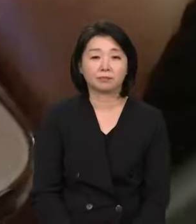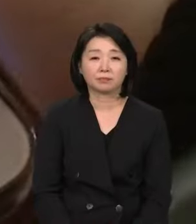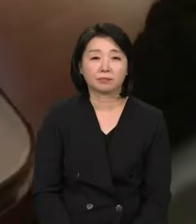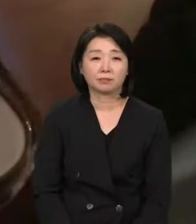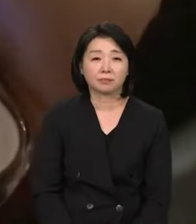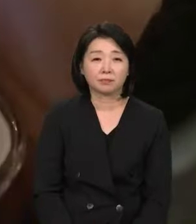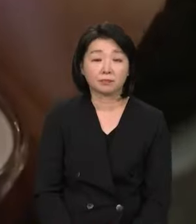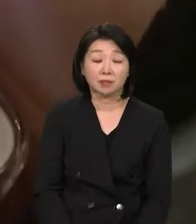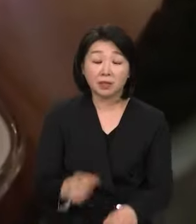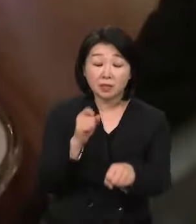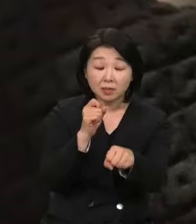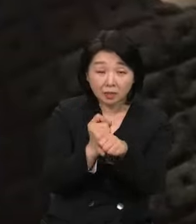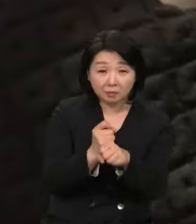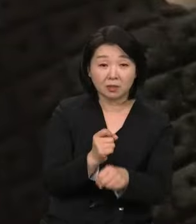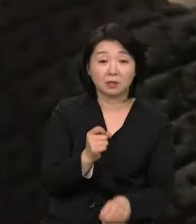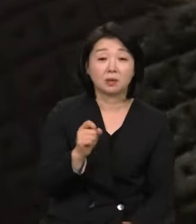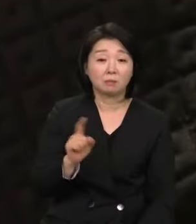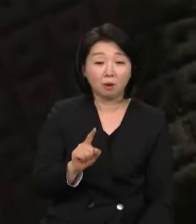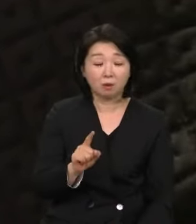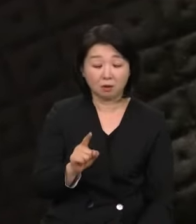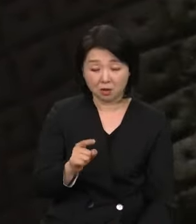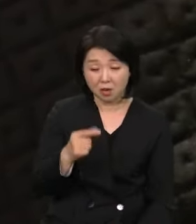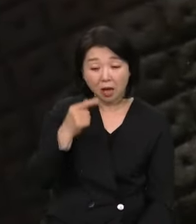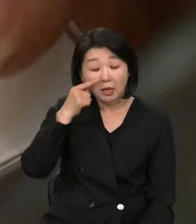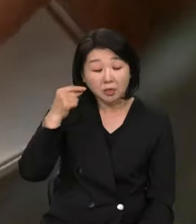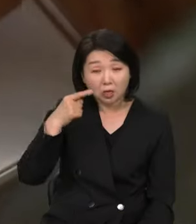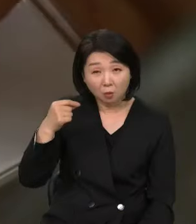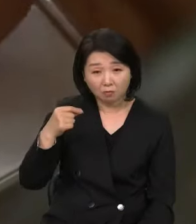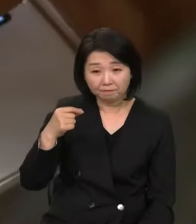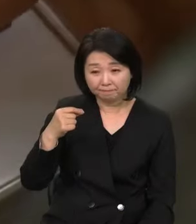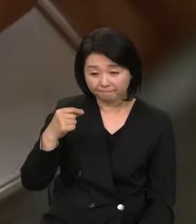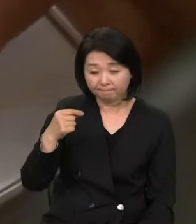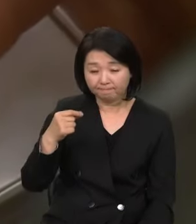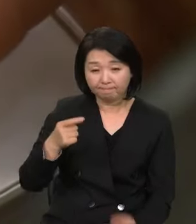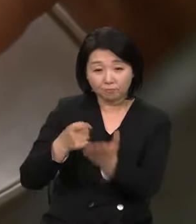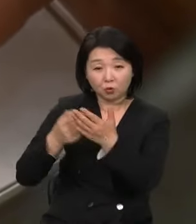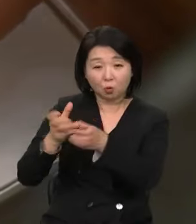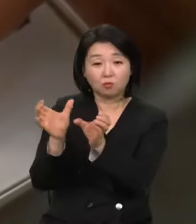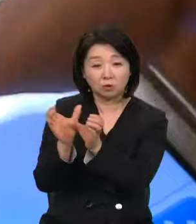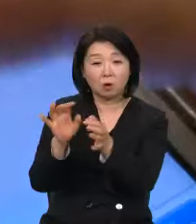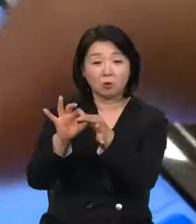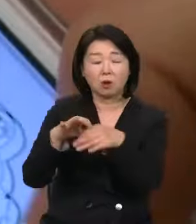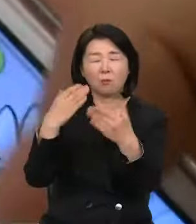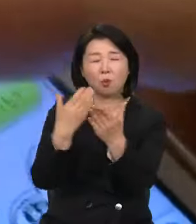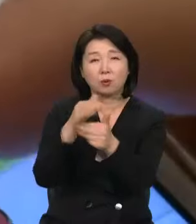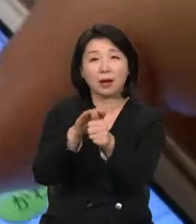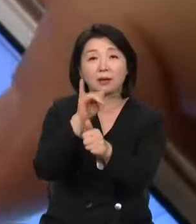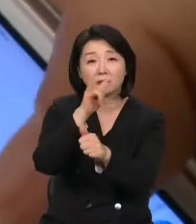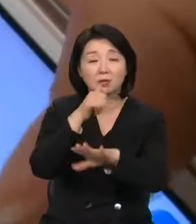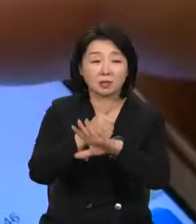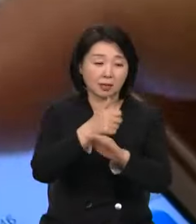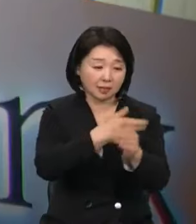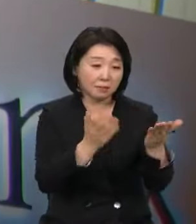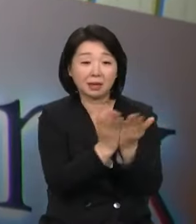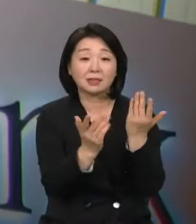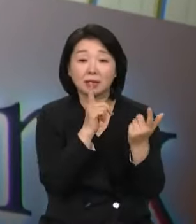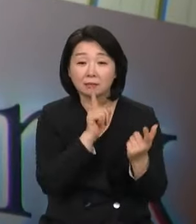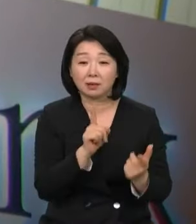다만 이미 일본 무성이 행정지도를 하는 상황에서 맥락에 맞지 않는다는 비판도 나옵니다